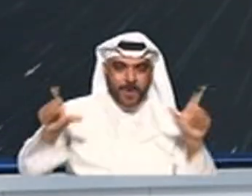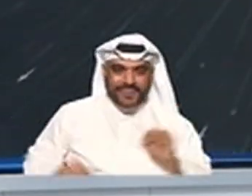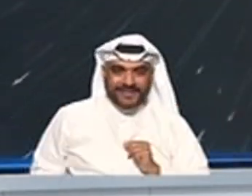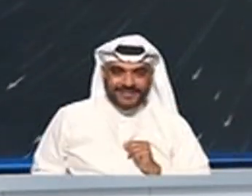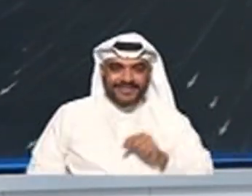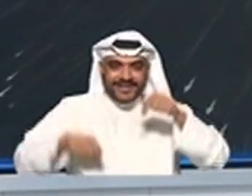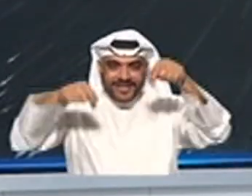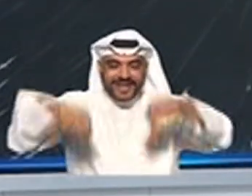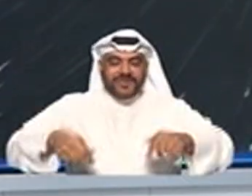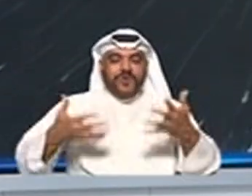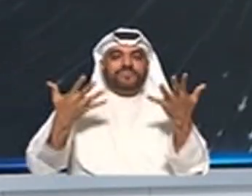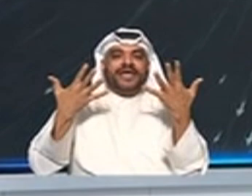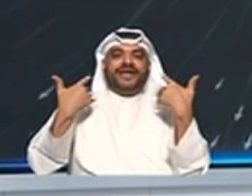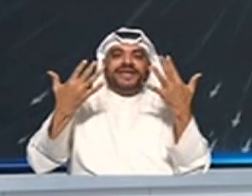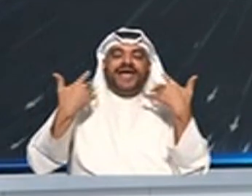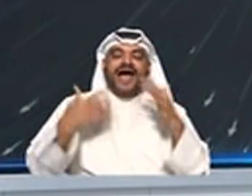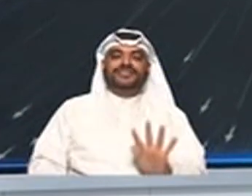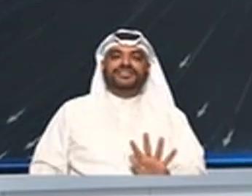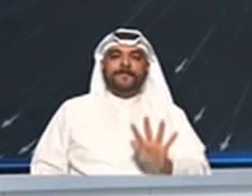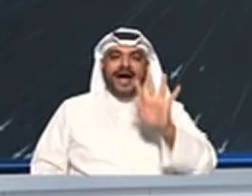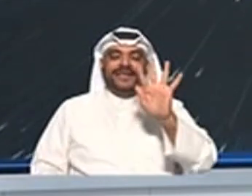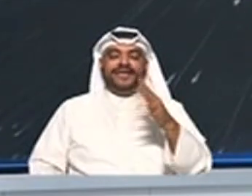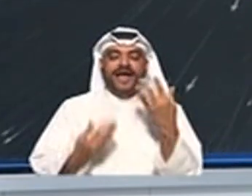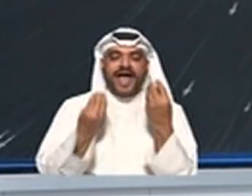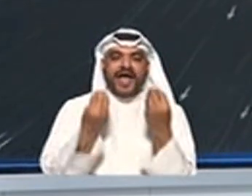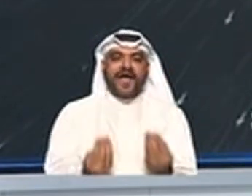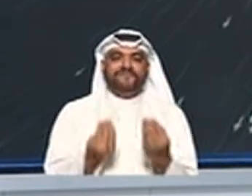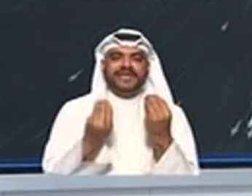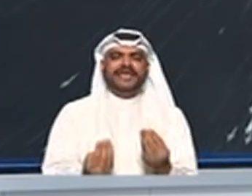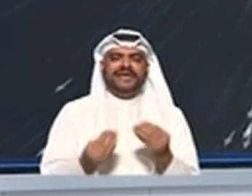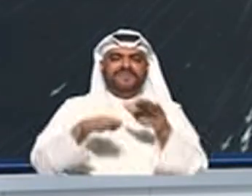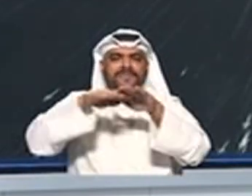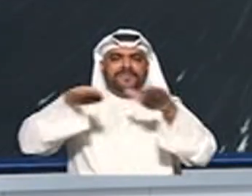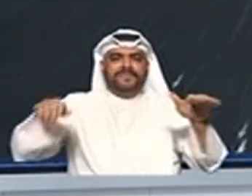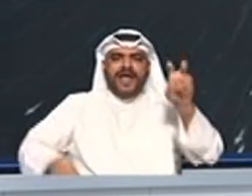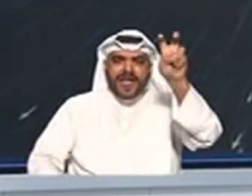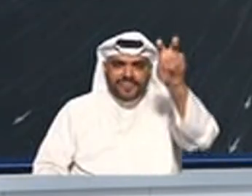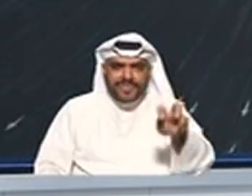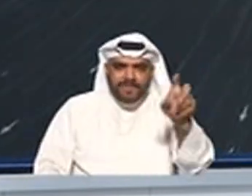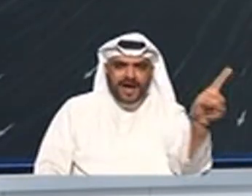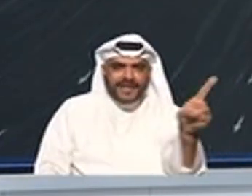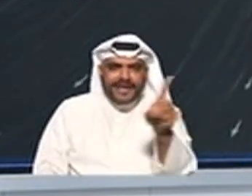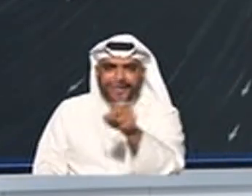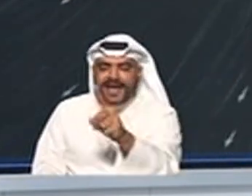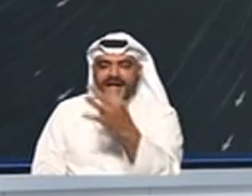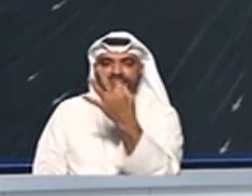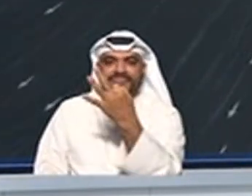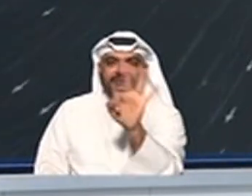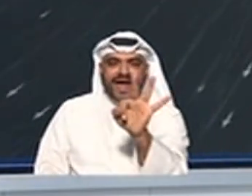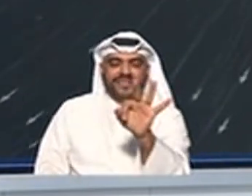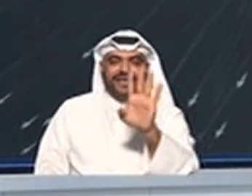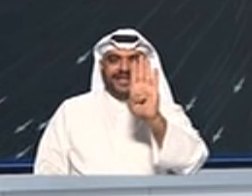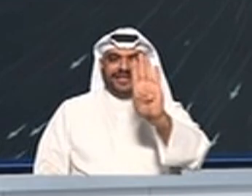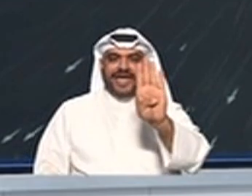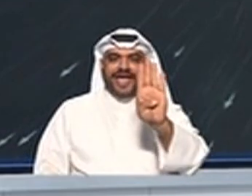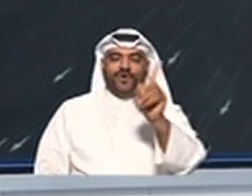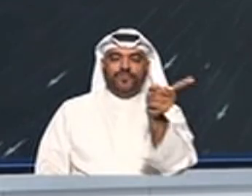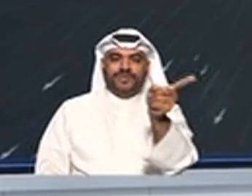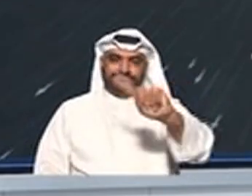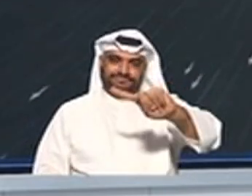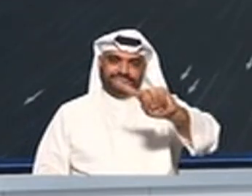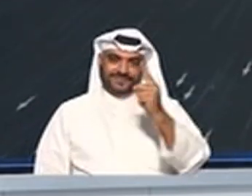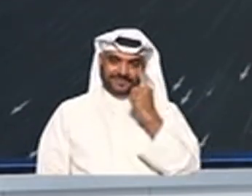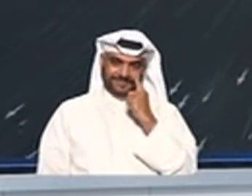إلى متقلبة الاتجاه خفيفة إلى معتدلة السرعة من 8 إلى 30 كيلو متر في الساعة، سما صافية. درجات حرارة تتراوح ما